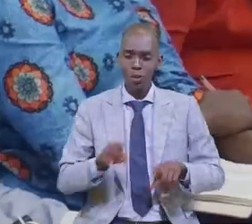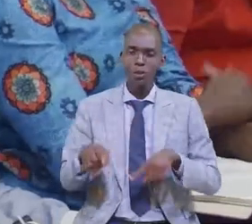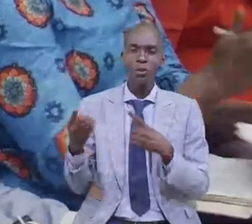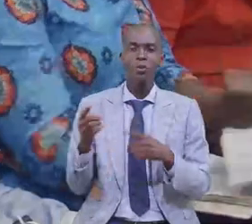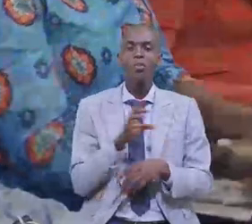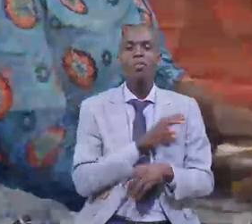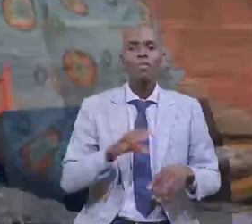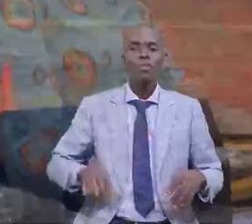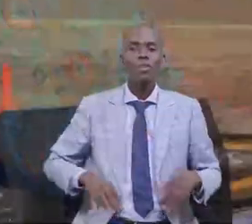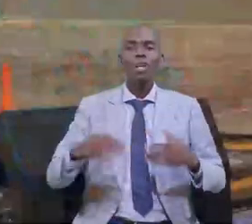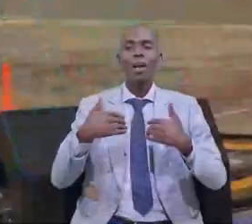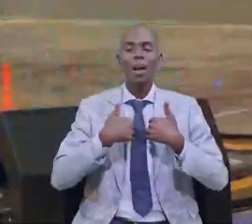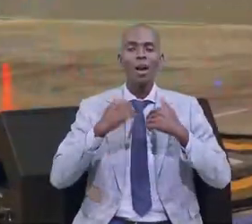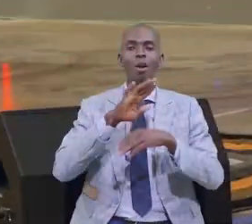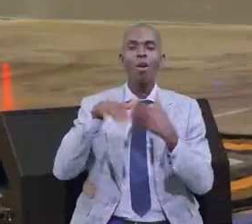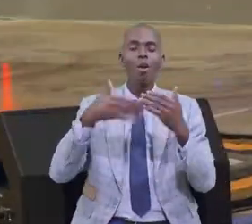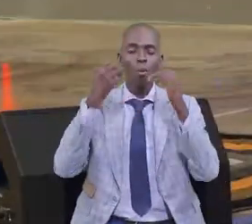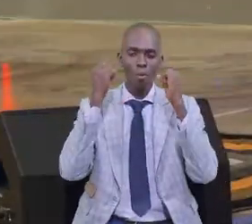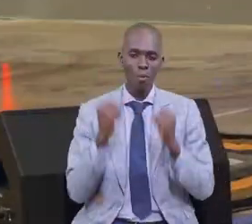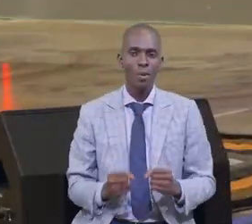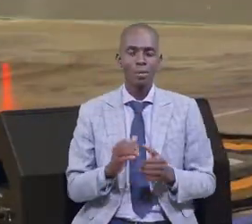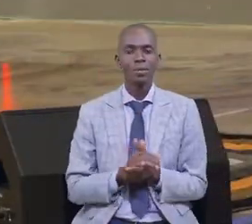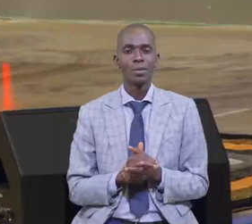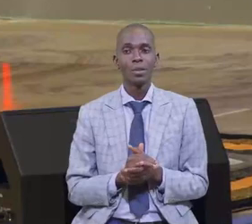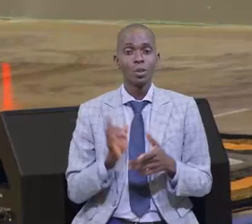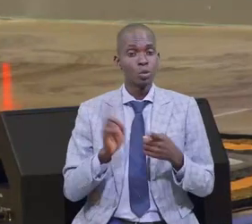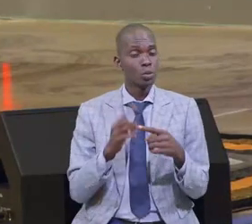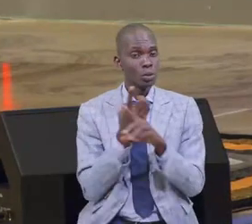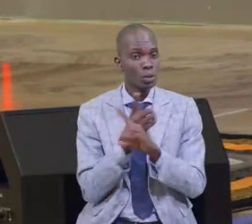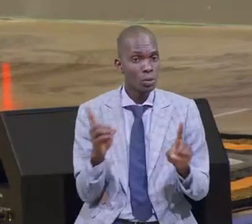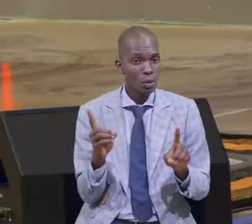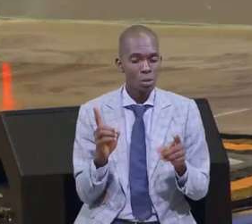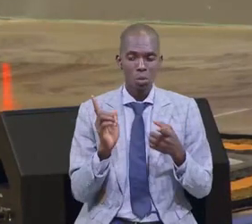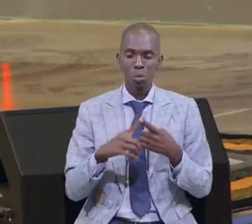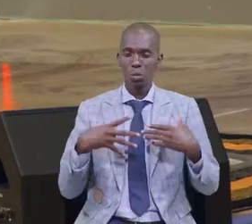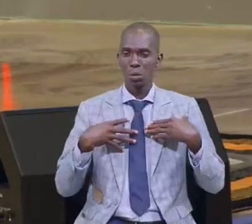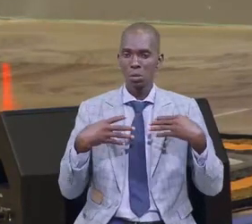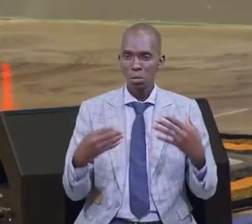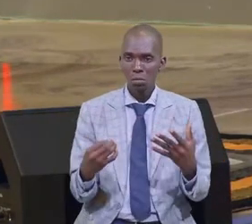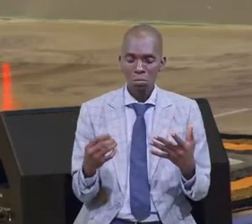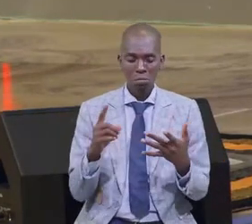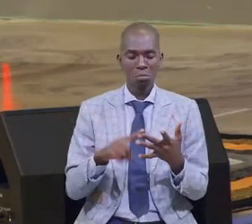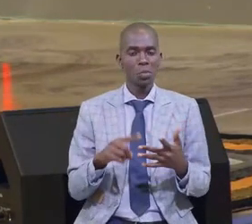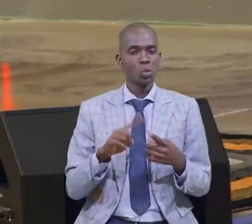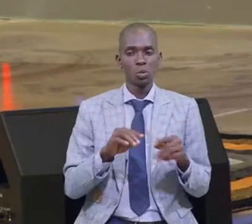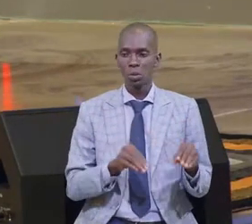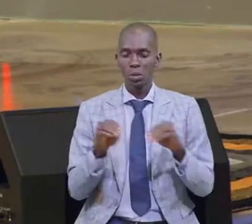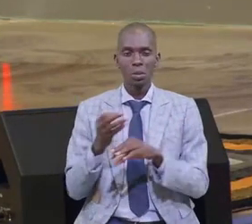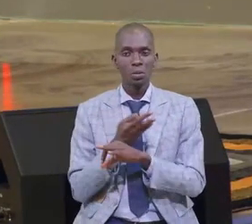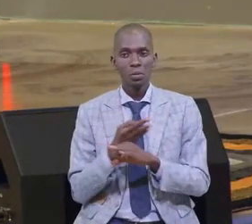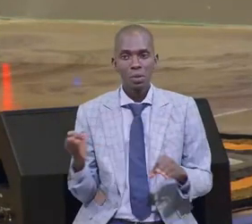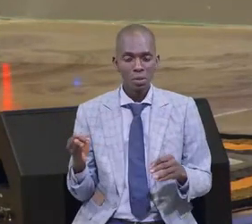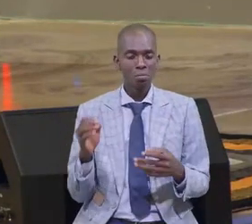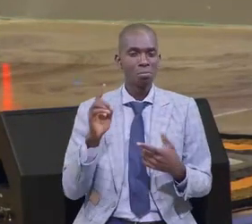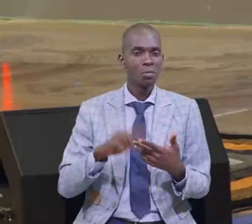Christ a toute la puissance pour délivrer, pour guérir, pour